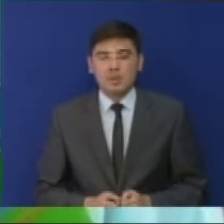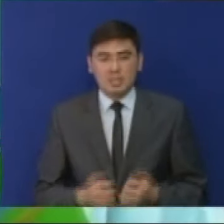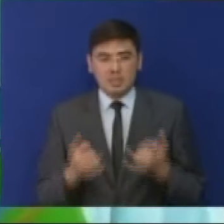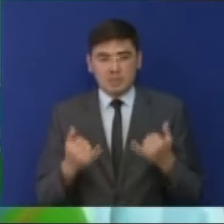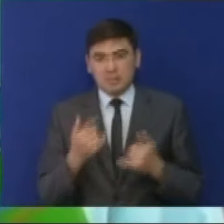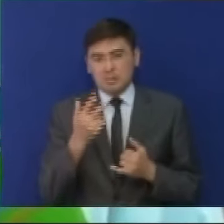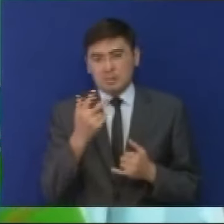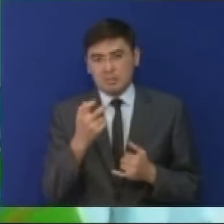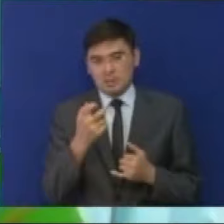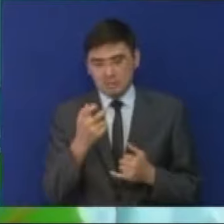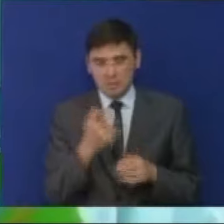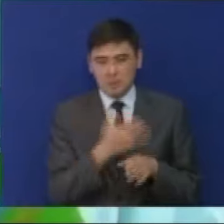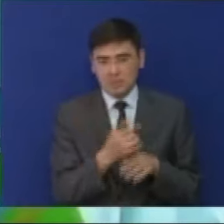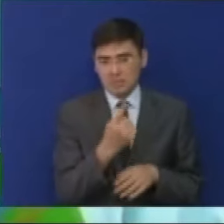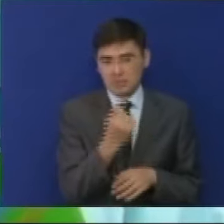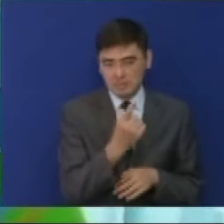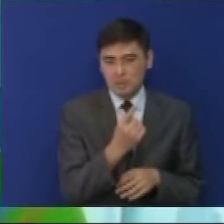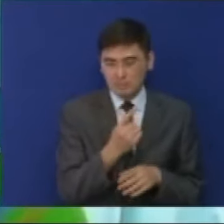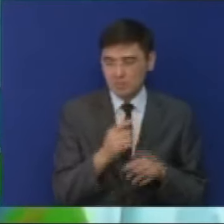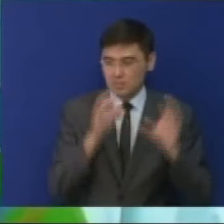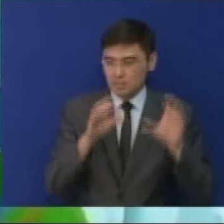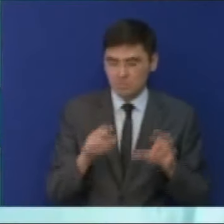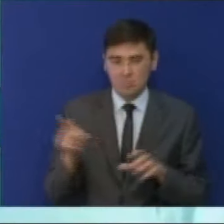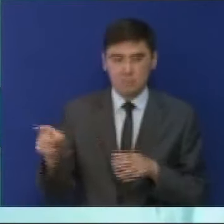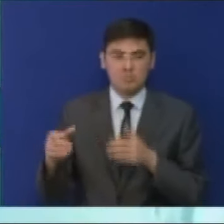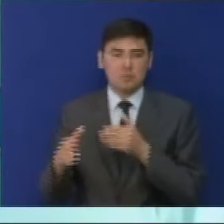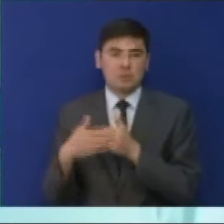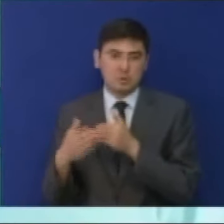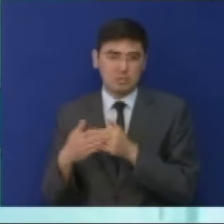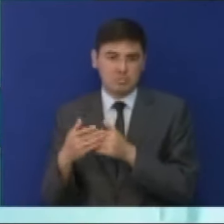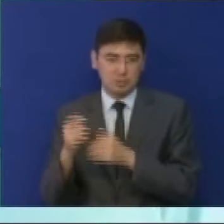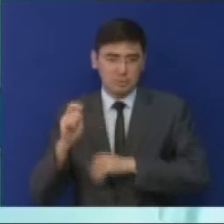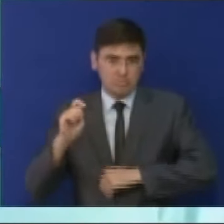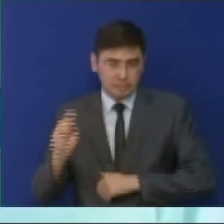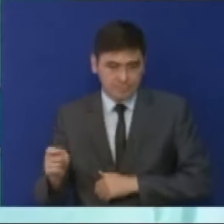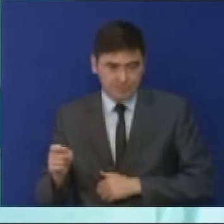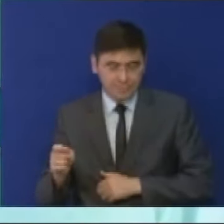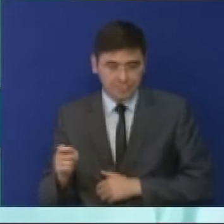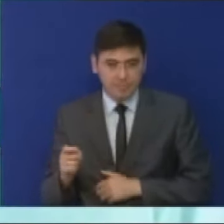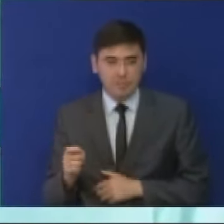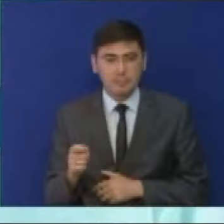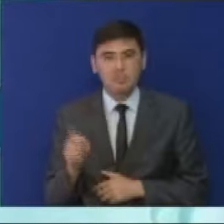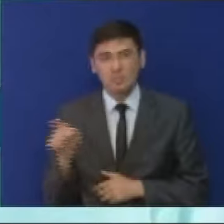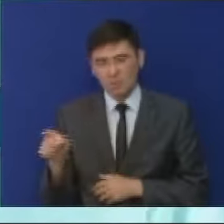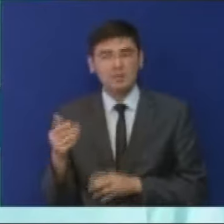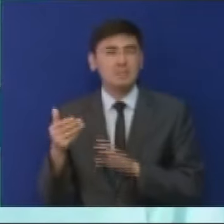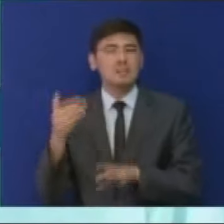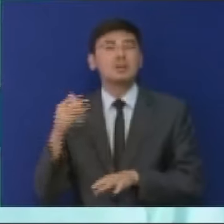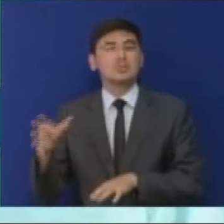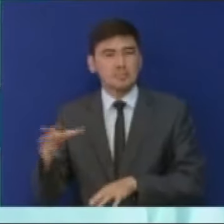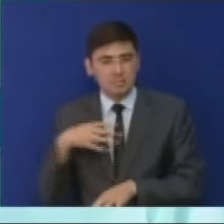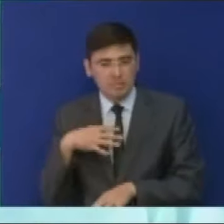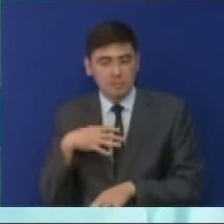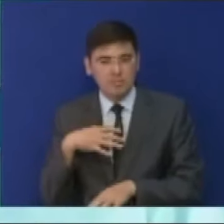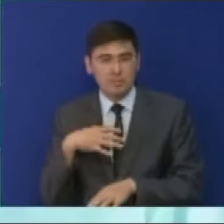статье 300, часть 1 Уголовного кодекса Республики Казахстан. Ранее человек также был ранее привлекался к